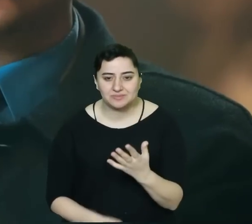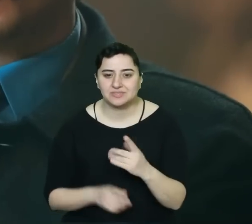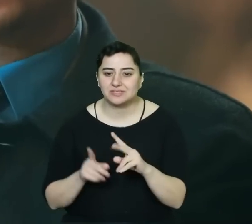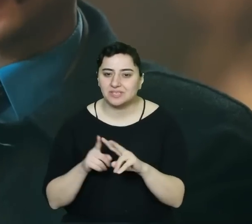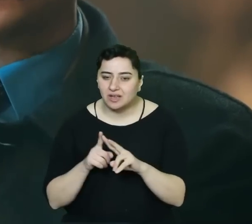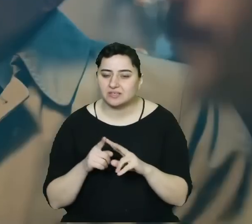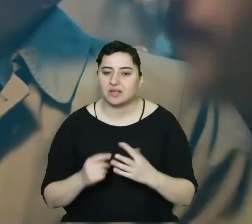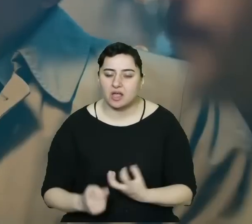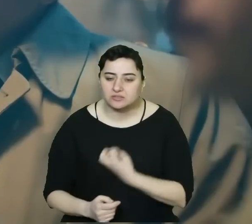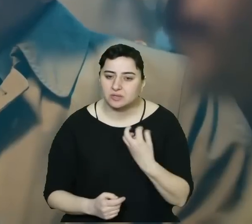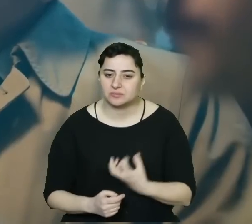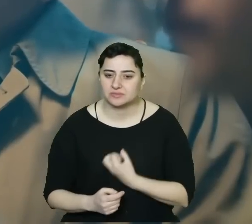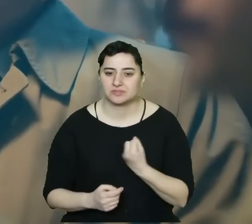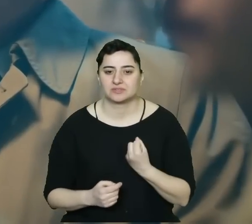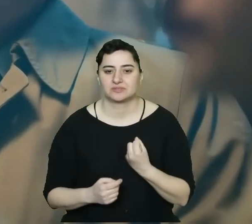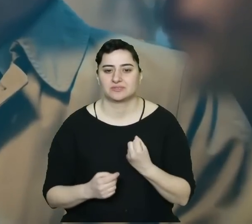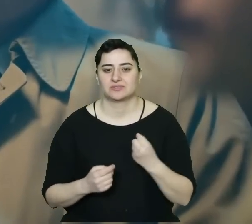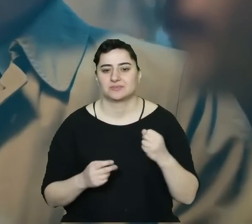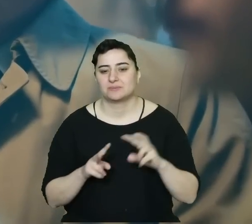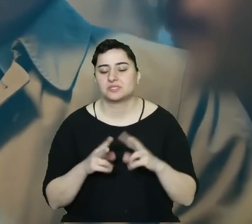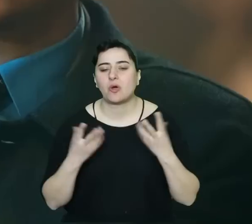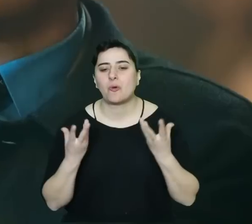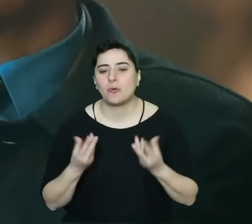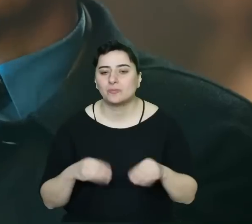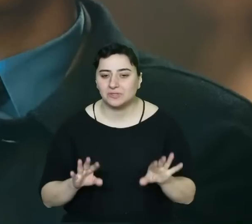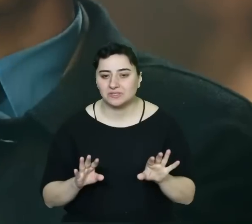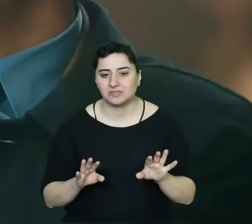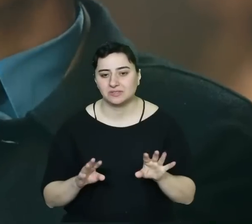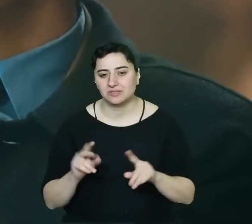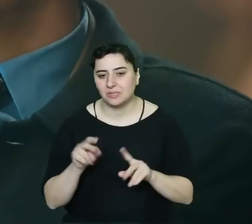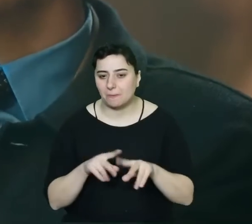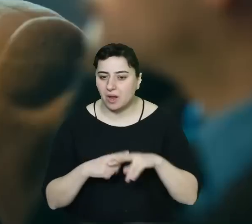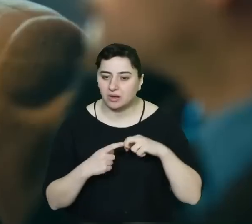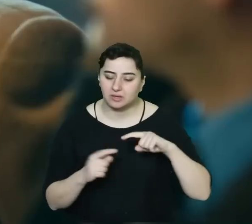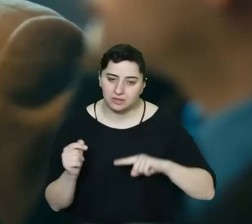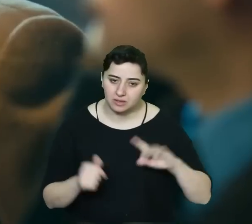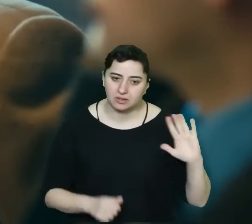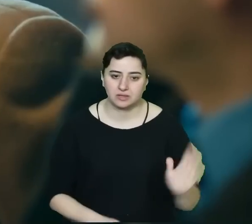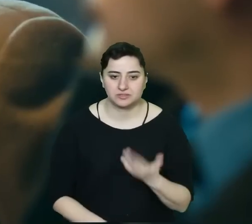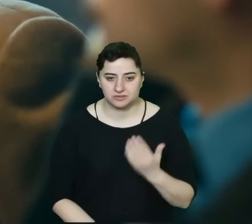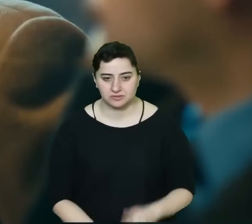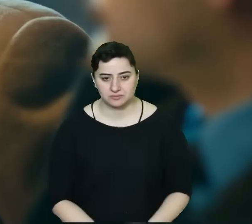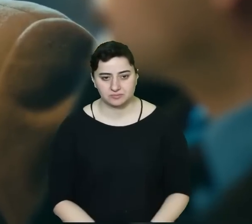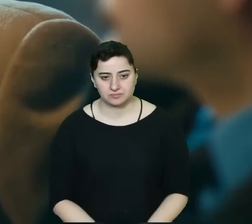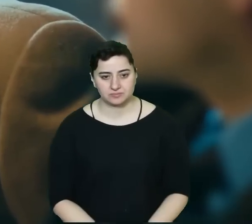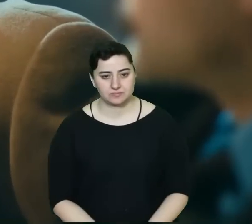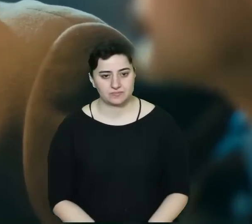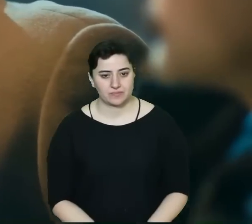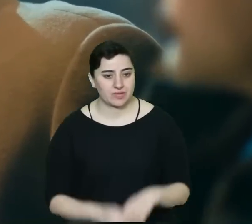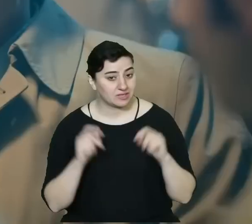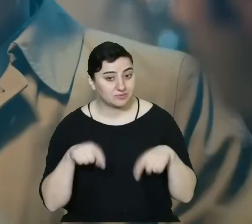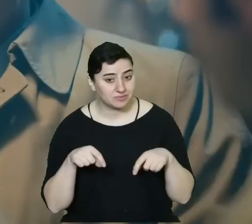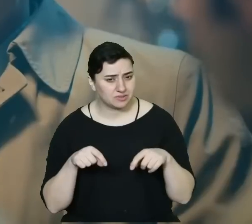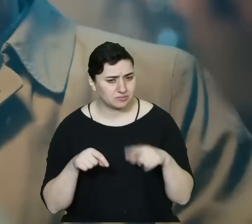nigah-ı gazabından tasire mecal olmadı ima ile geçtik. İzdegan var